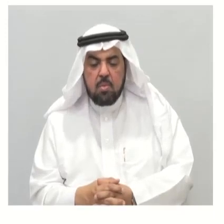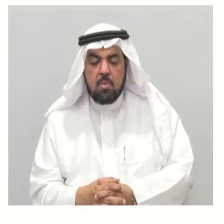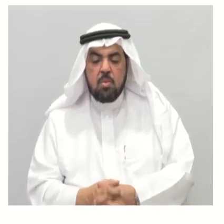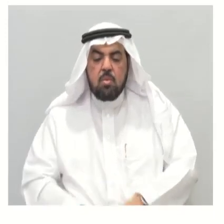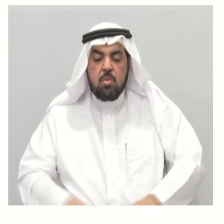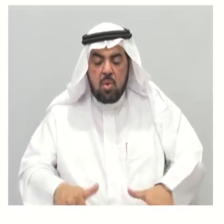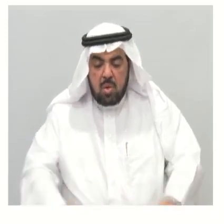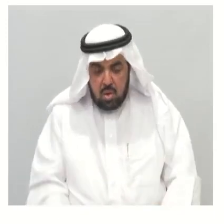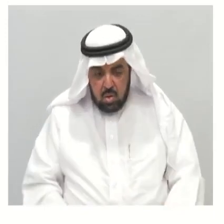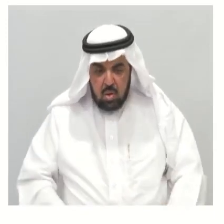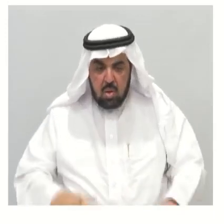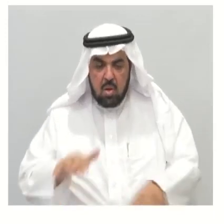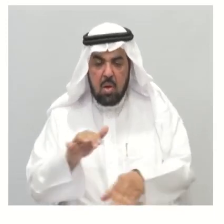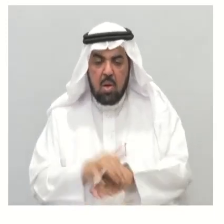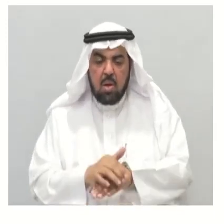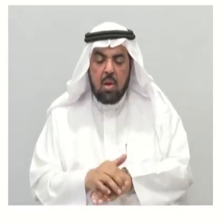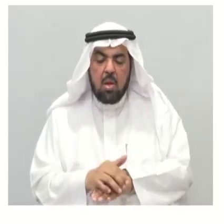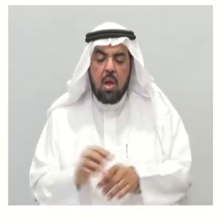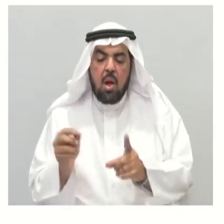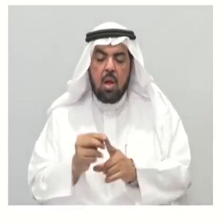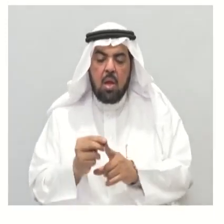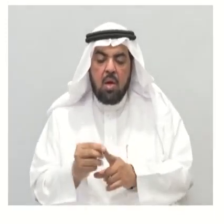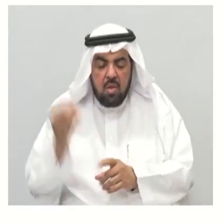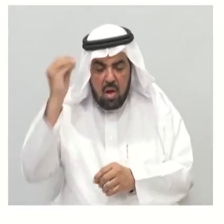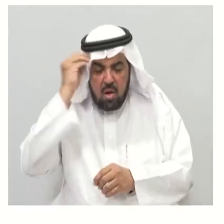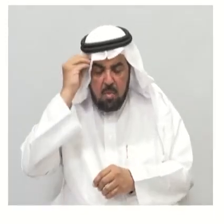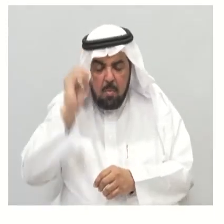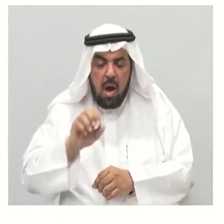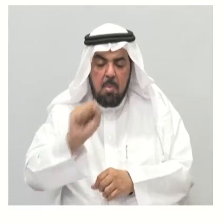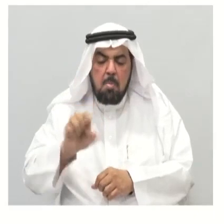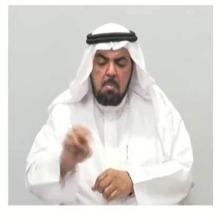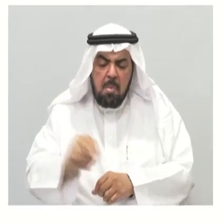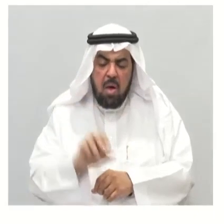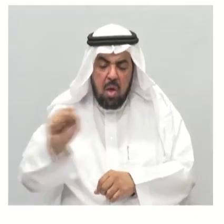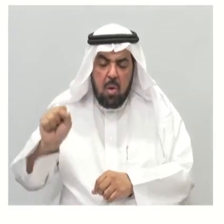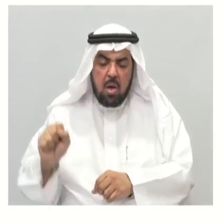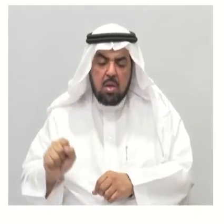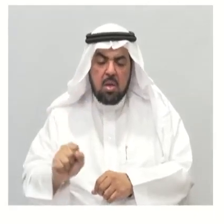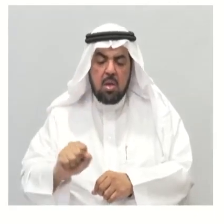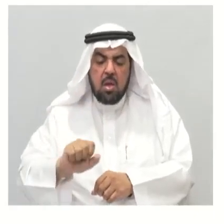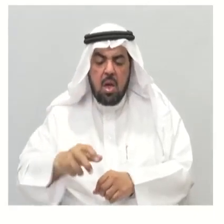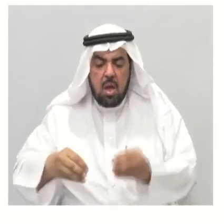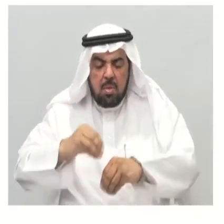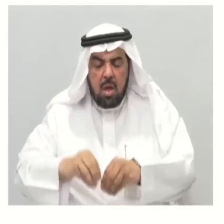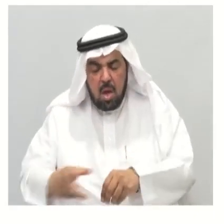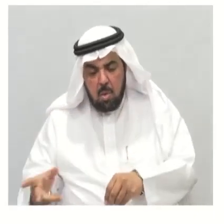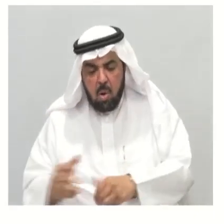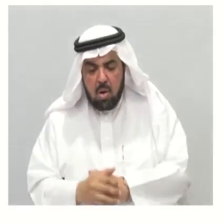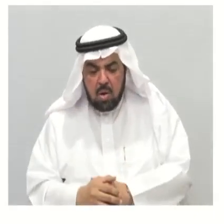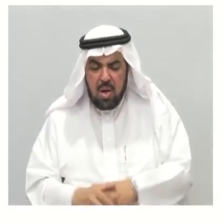بإذن الله اليوم سنتكلم عن الأهداف تتعرف بعض الخواص الكيميائية للمواد، أيضا